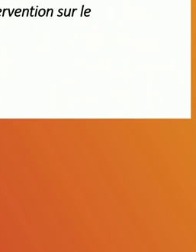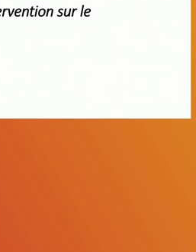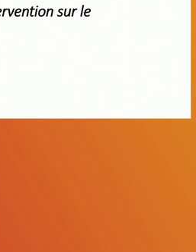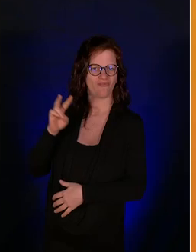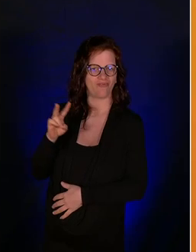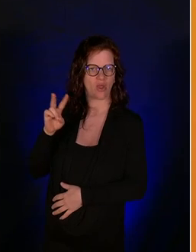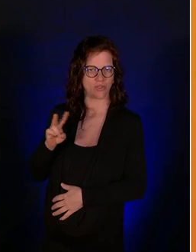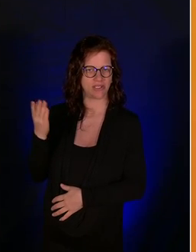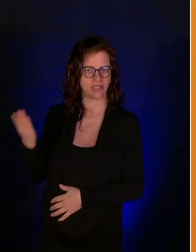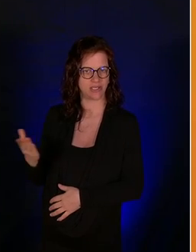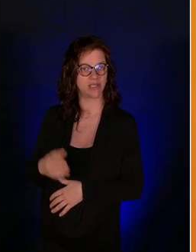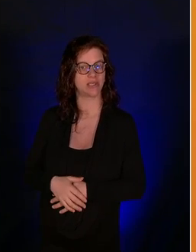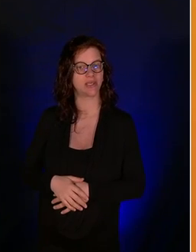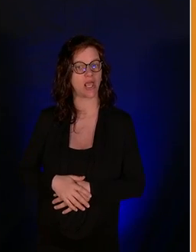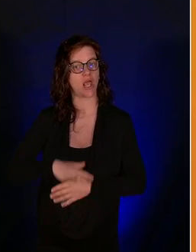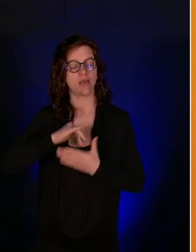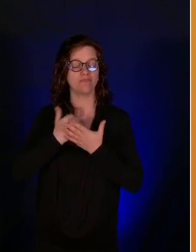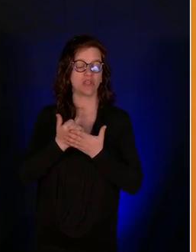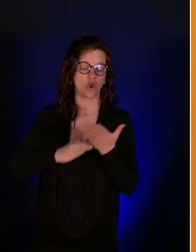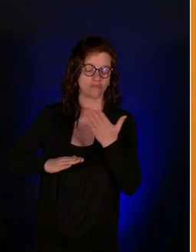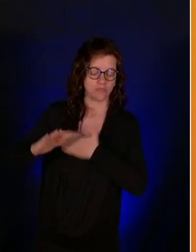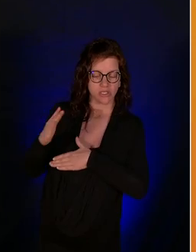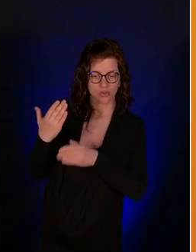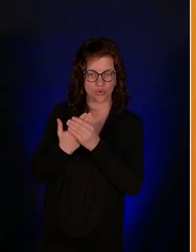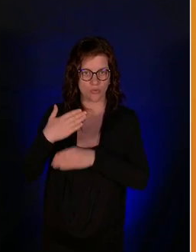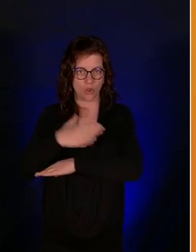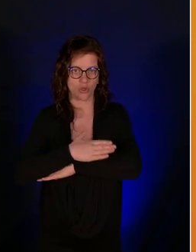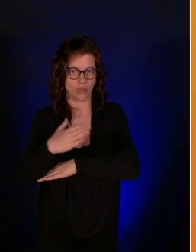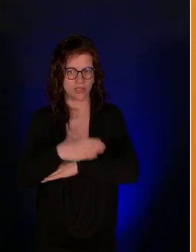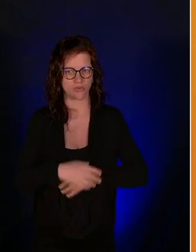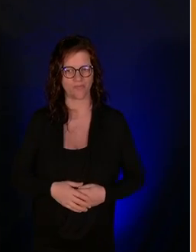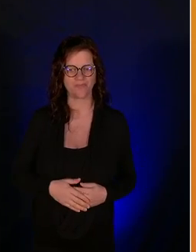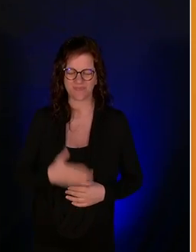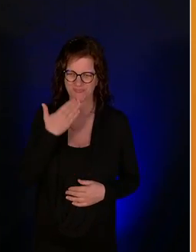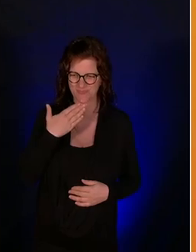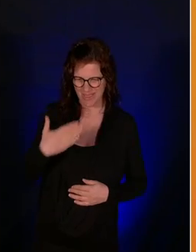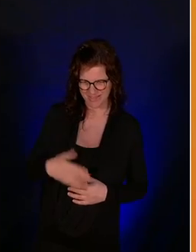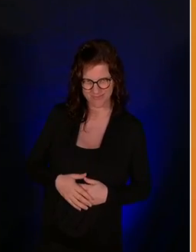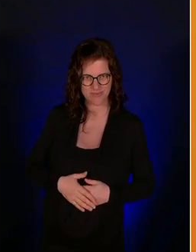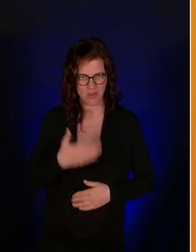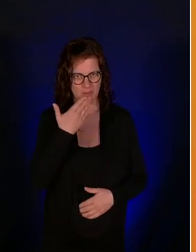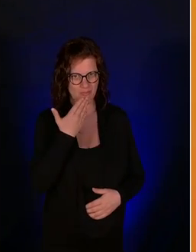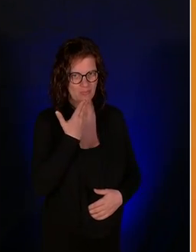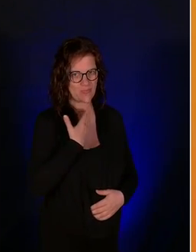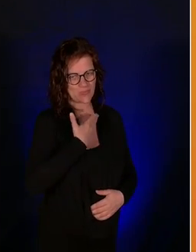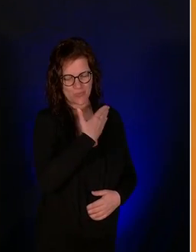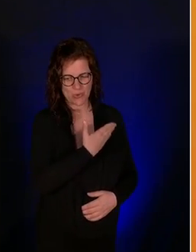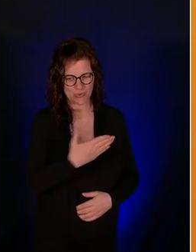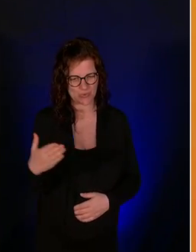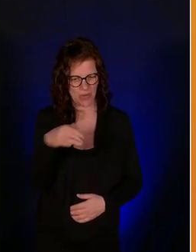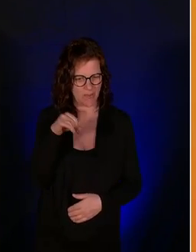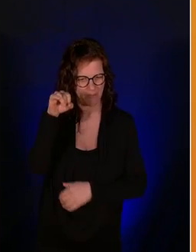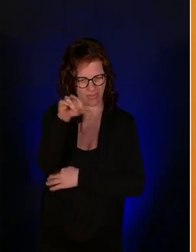Véronique Martin, pilote du document d'orientation. Merci Sophie. Bonjour chers